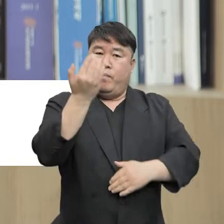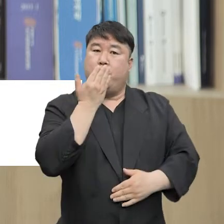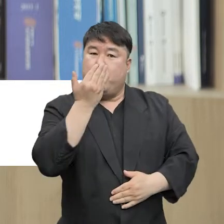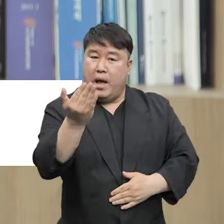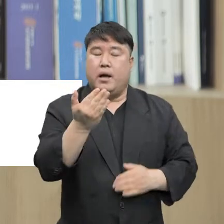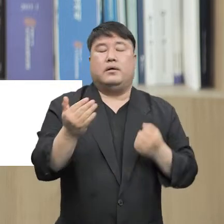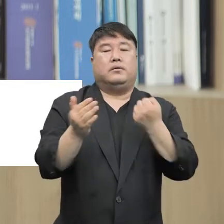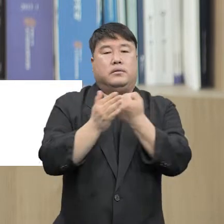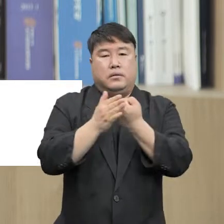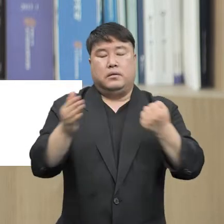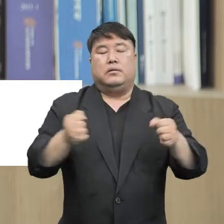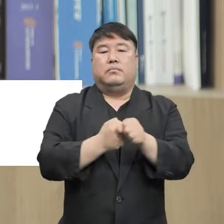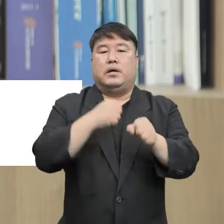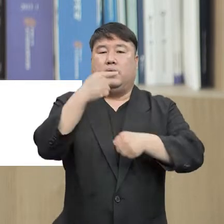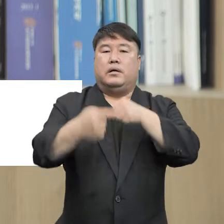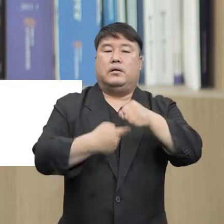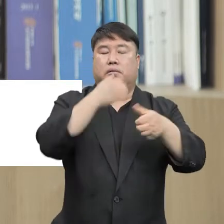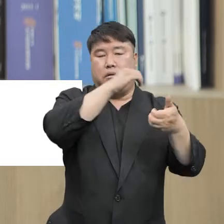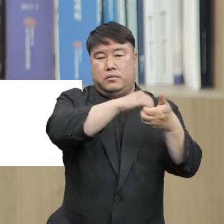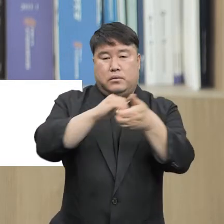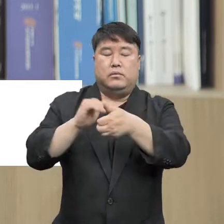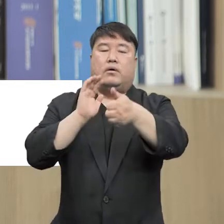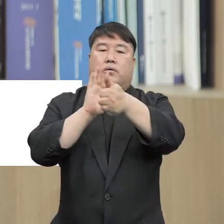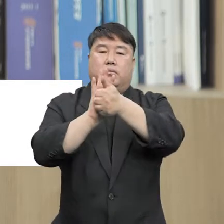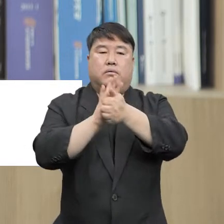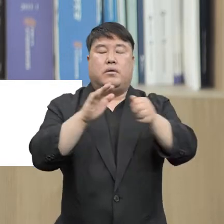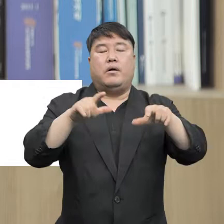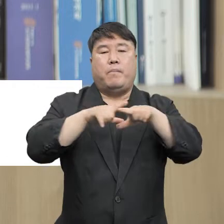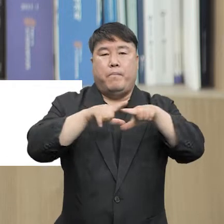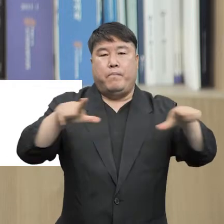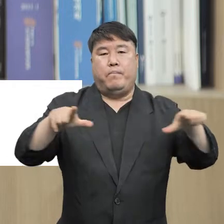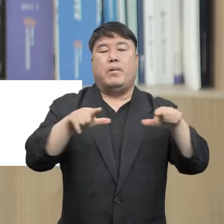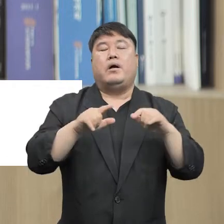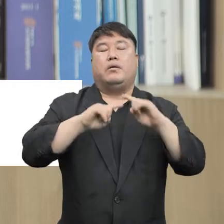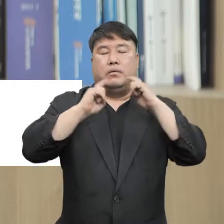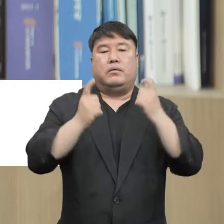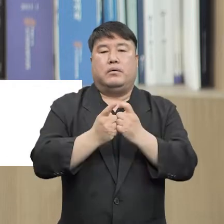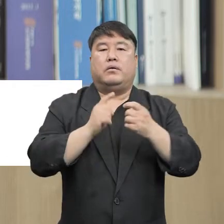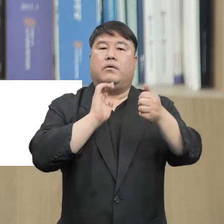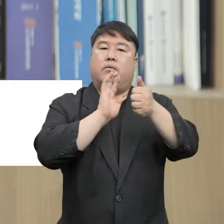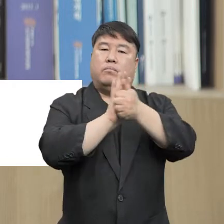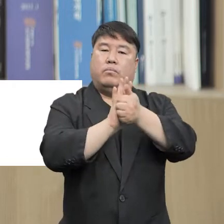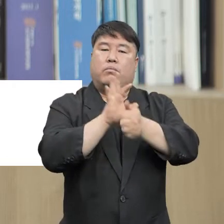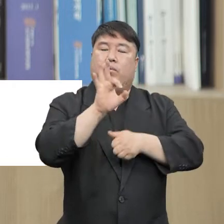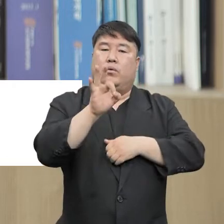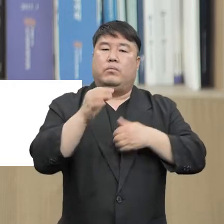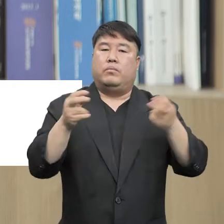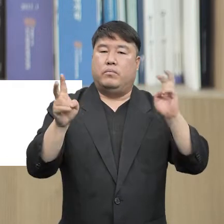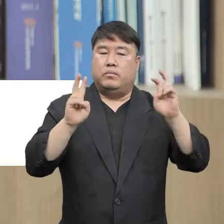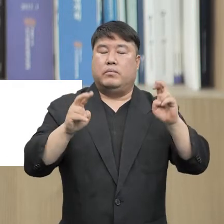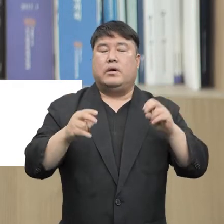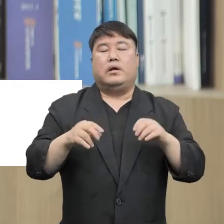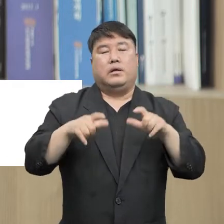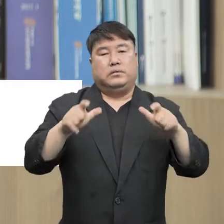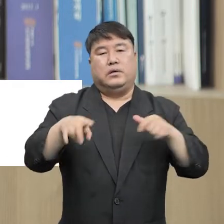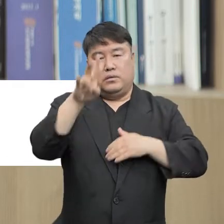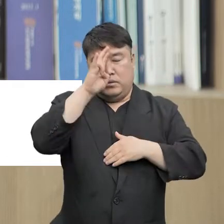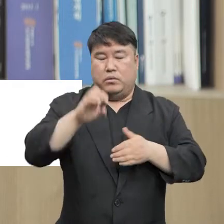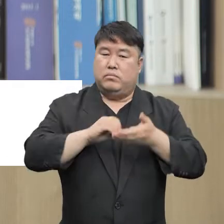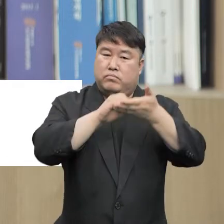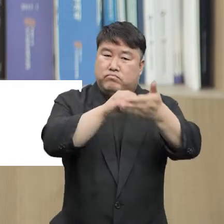1년 단위로 지원되는 민간 보조금 사업의 지역 예술 걔가 운무 하는 것은 사실상